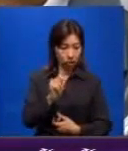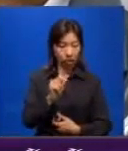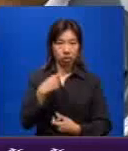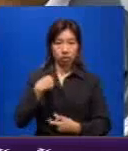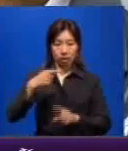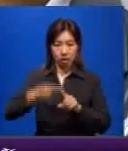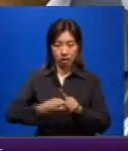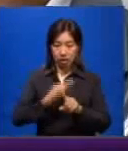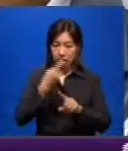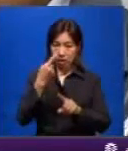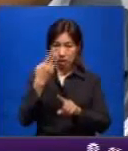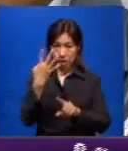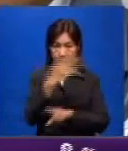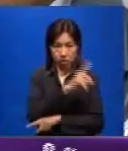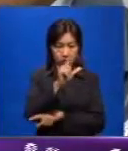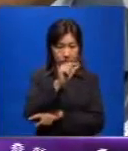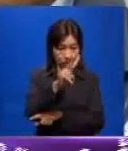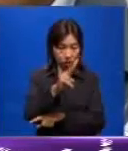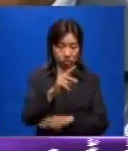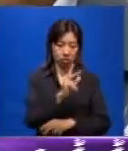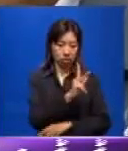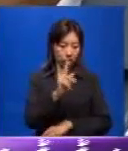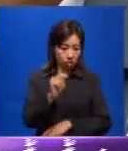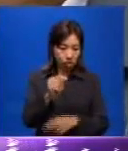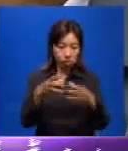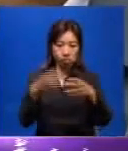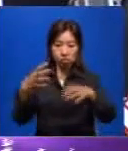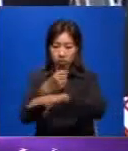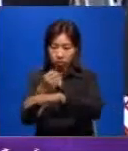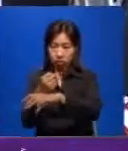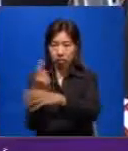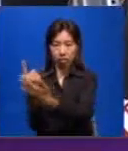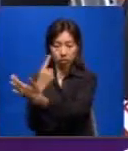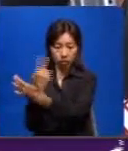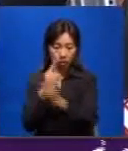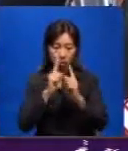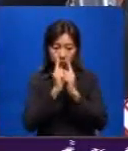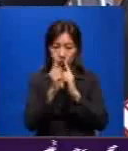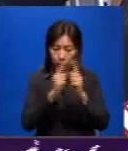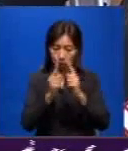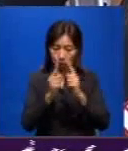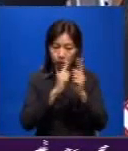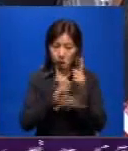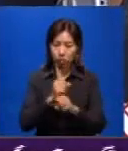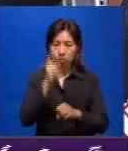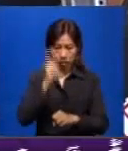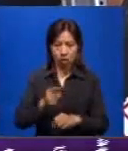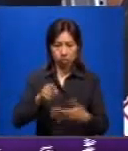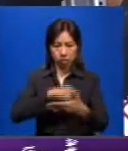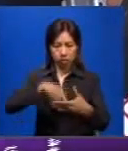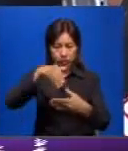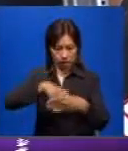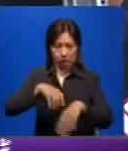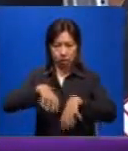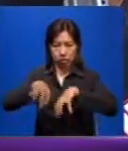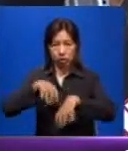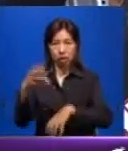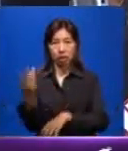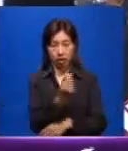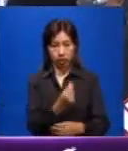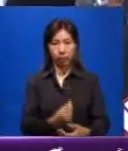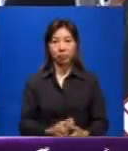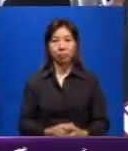22เมษายนนี้จะนำไปสู่การเลือกตั้งโดยเร็วที่สุด ทางด้านของนายสุรพงษ์โตวิจารชัยกุลประธานที่ป